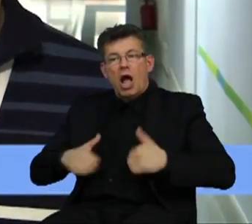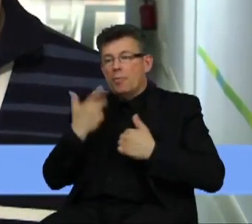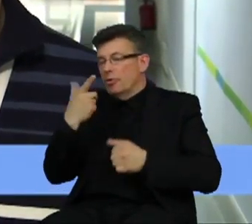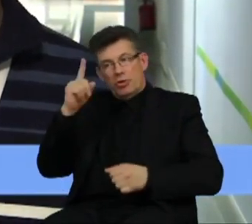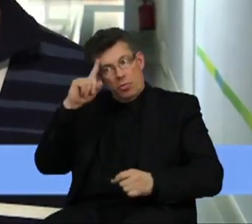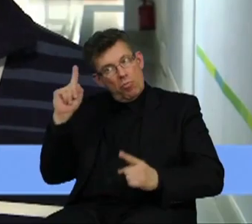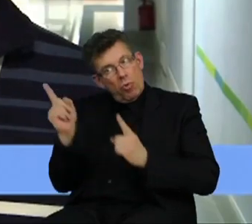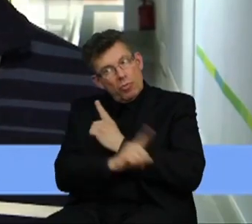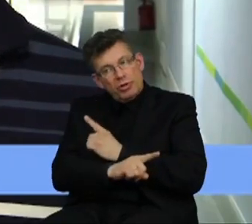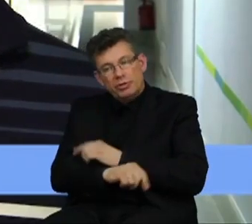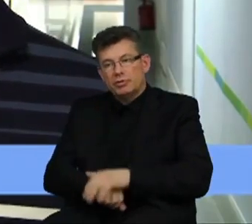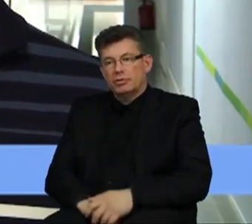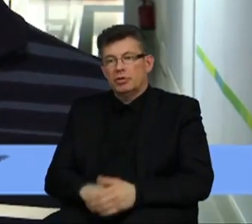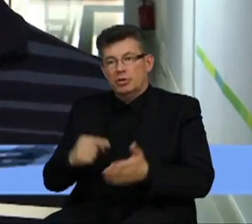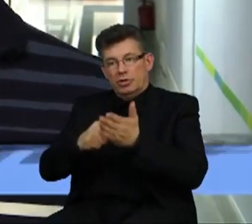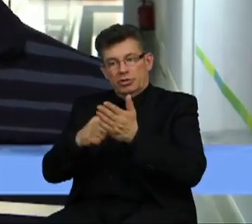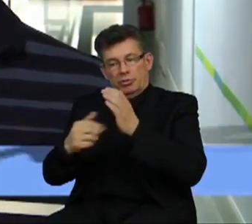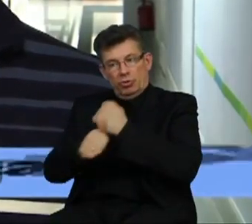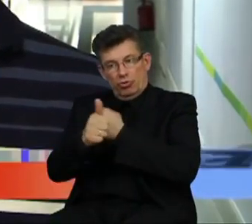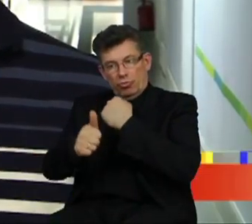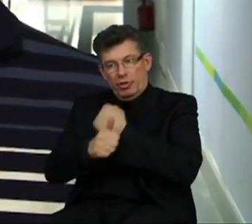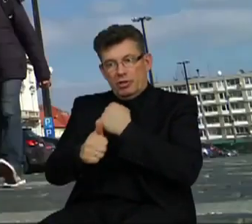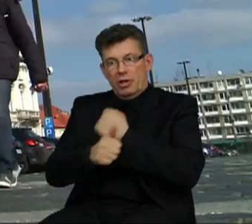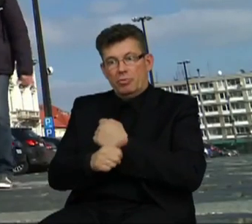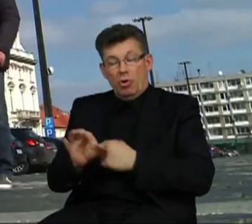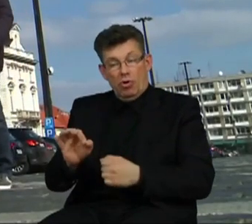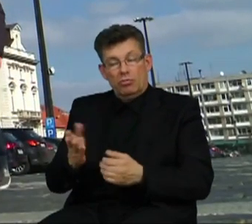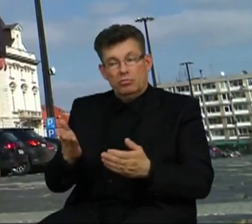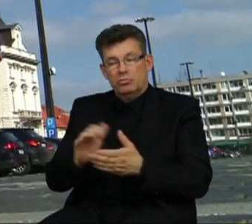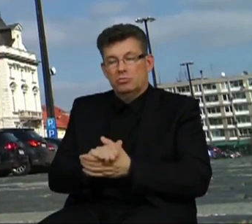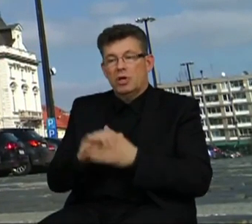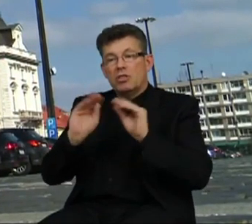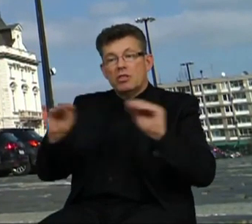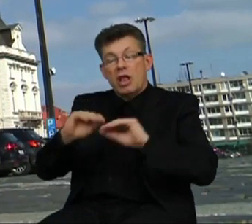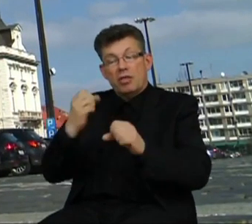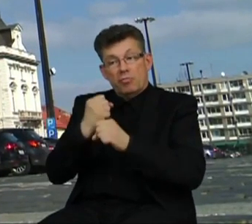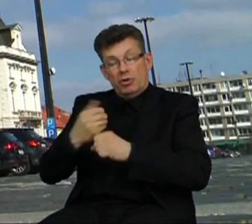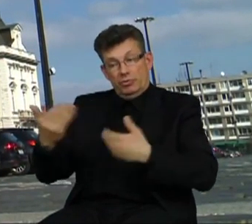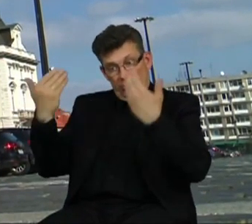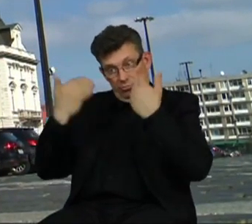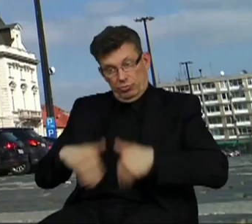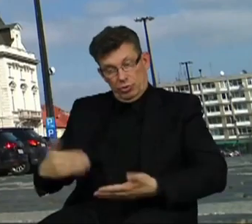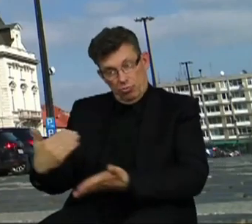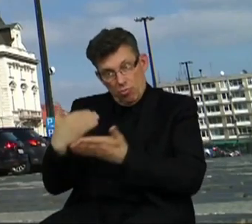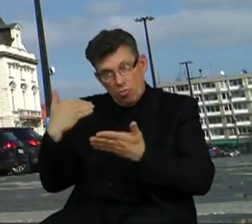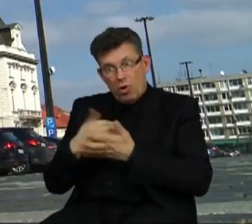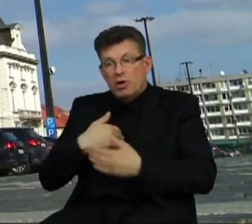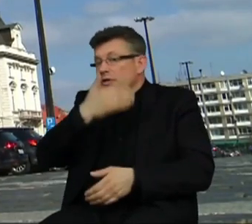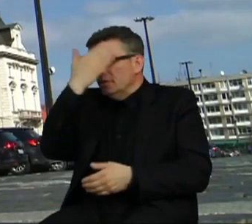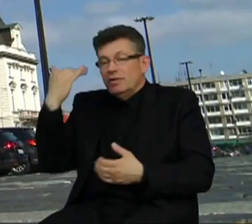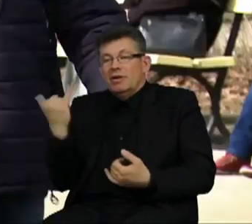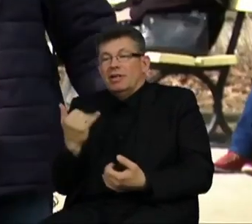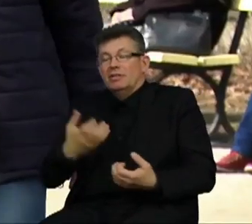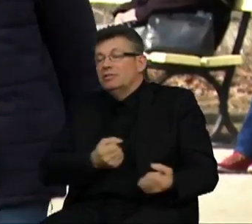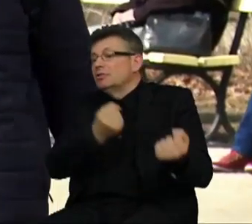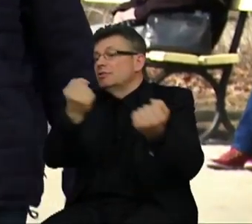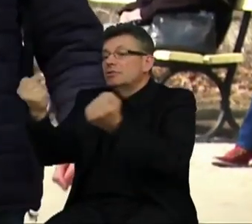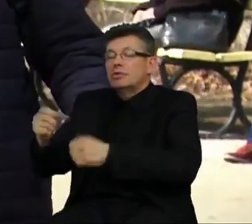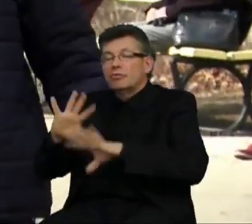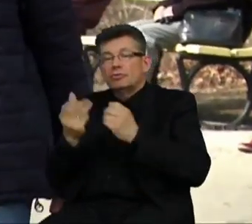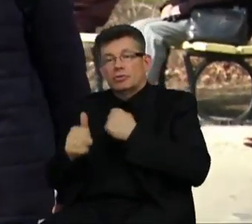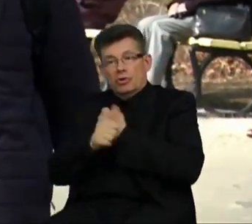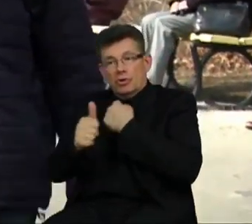nie pomylić z tymi dokumentami. O, trener pracy mi pomógł. Nie wiedziałem, jak roznosić te dokumenty,